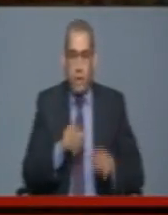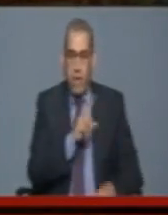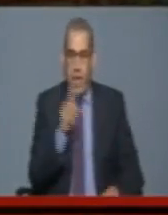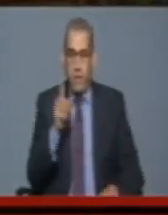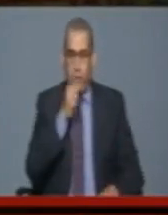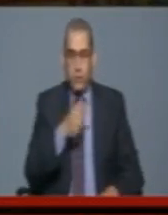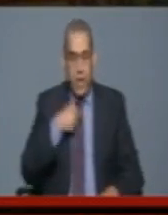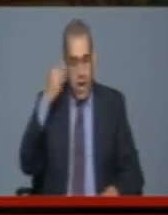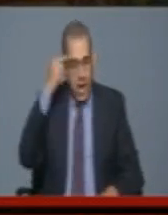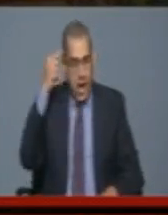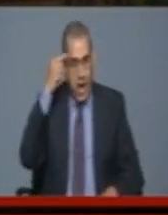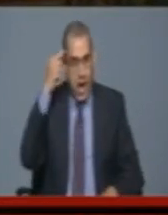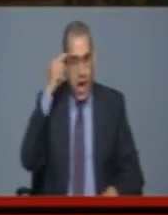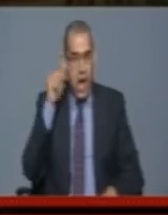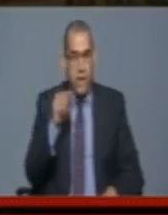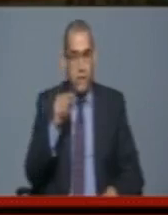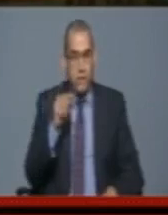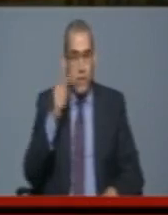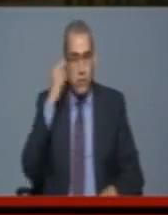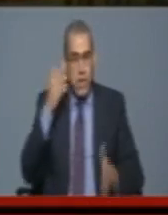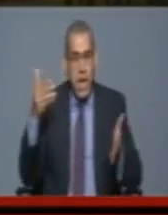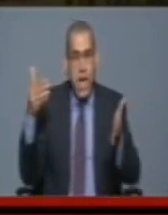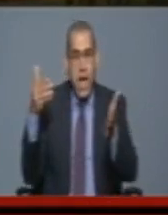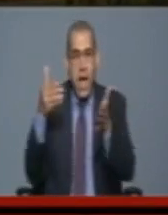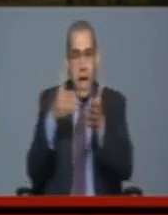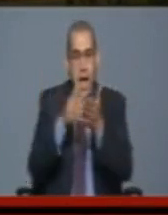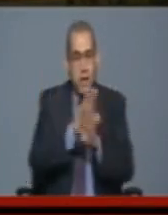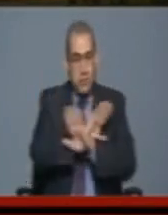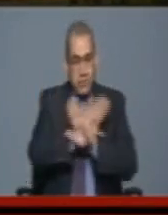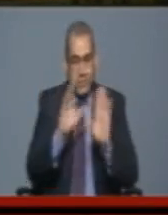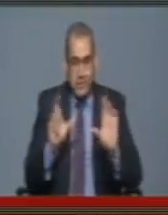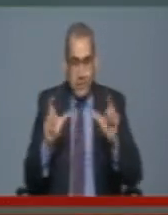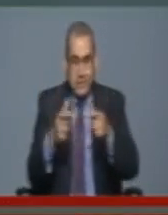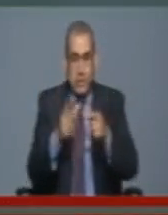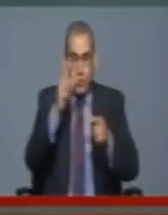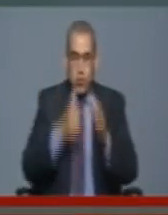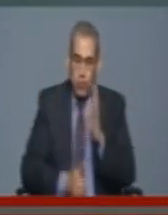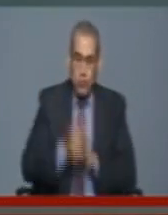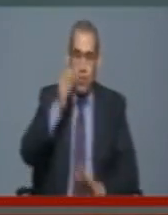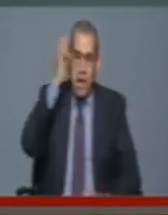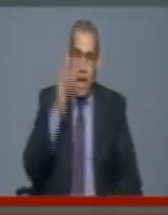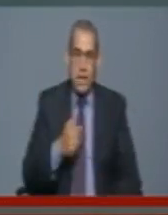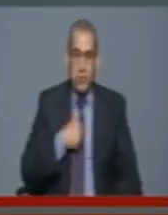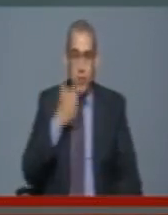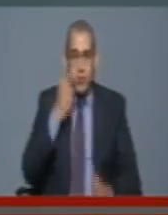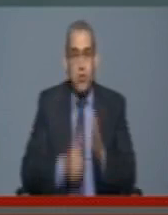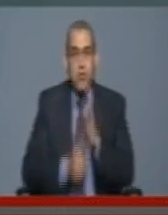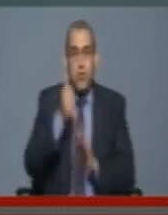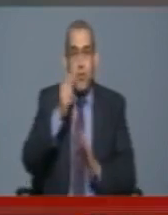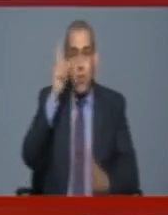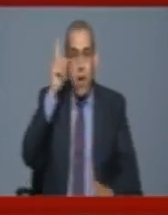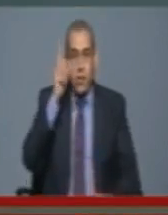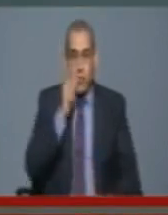نعلم أن نهاية هذا الحصار هو نصر، وما هذا إلا